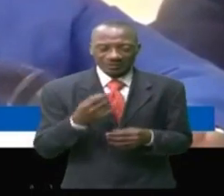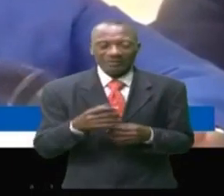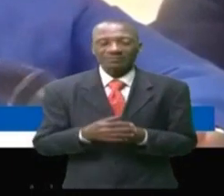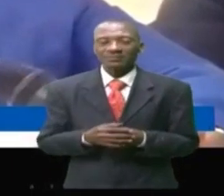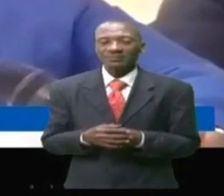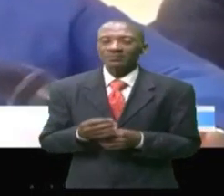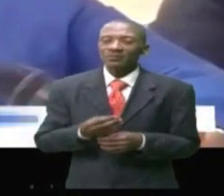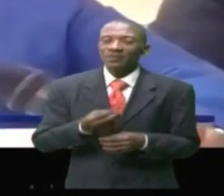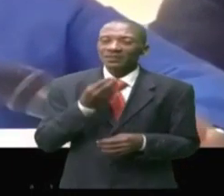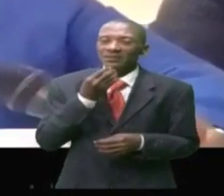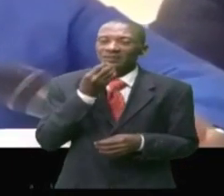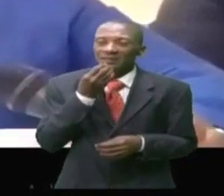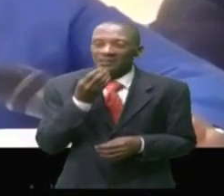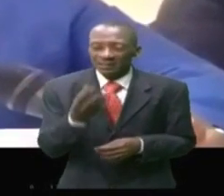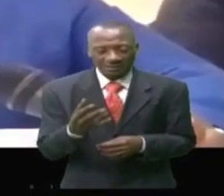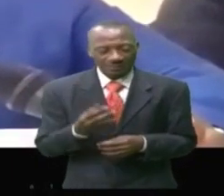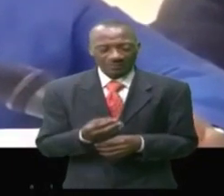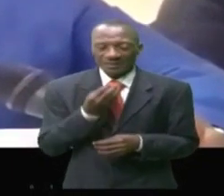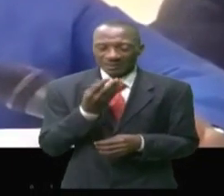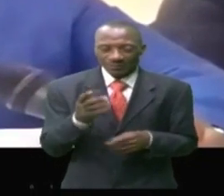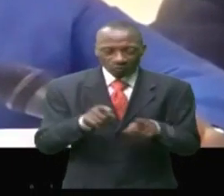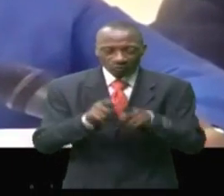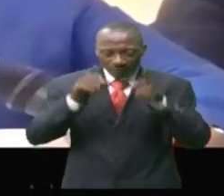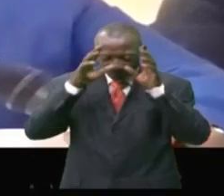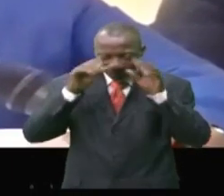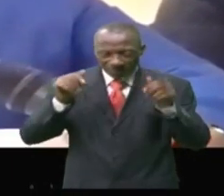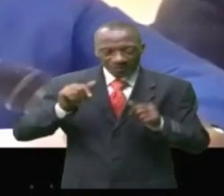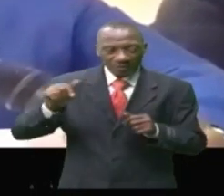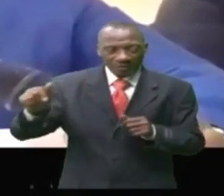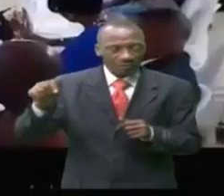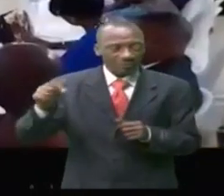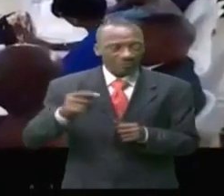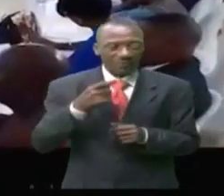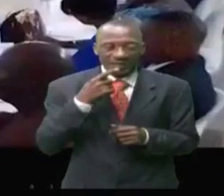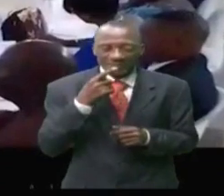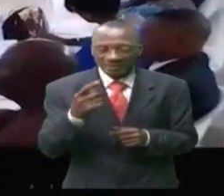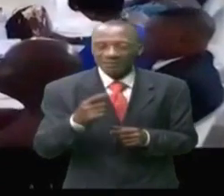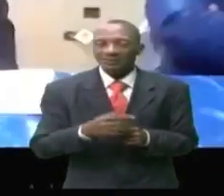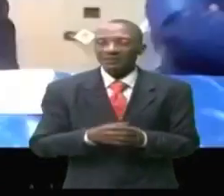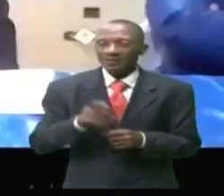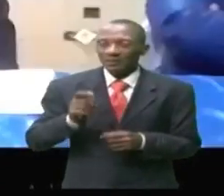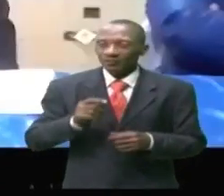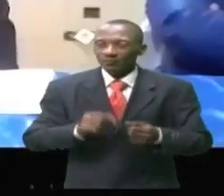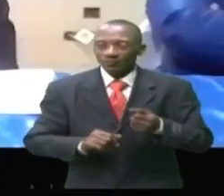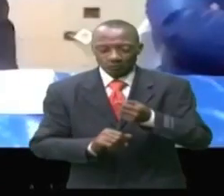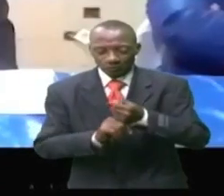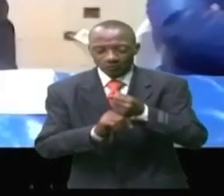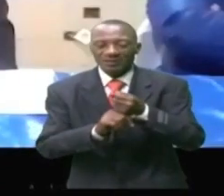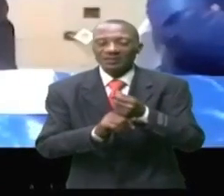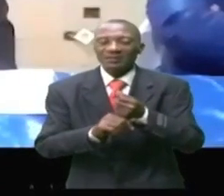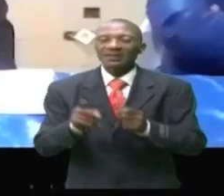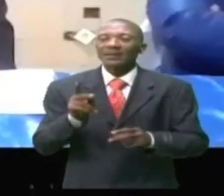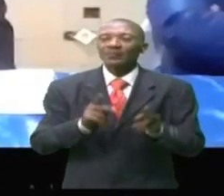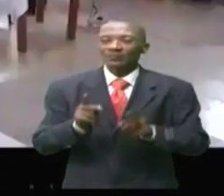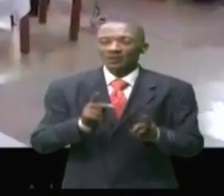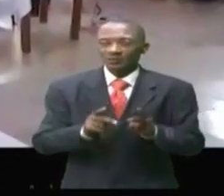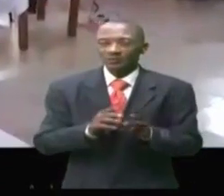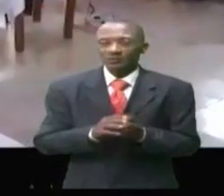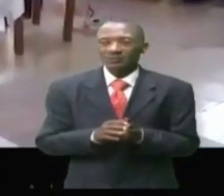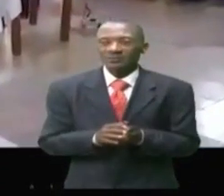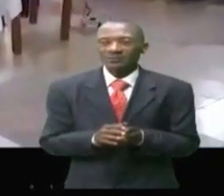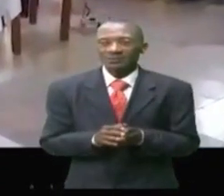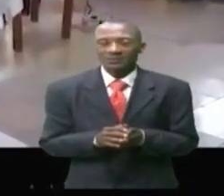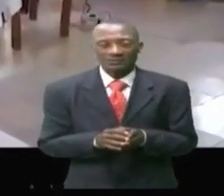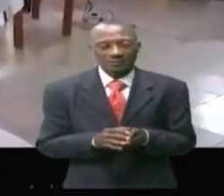en appeler à l'appropriation et à la pérennisation de ces acquis. Le vice-gouverneur Félicien Kiwaï a loué cette